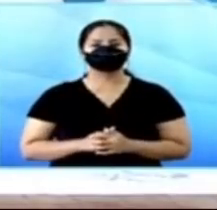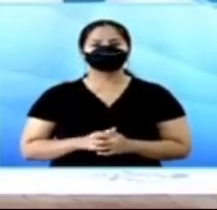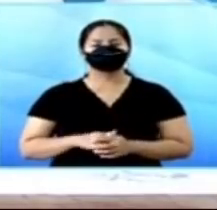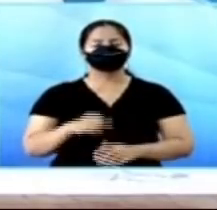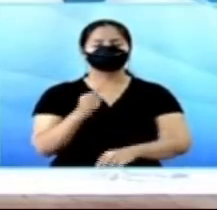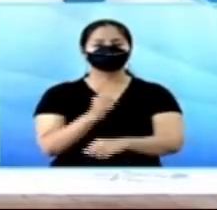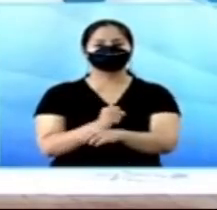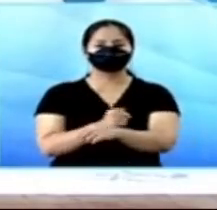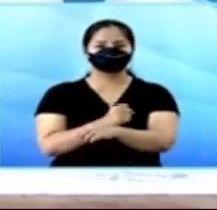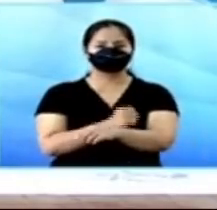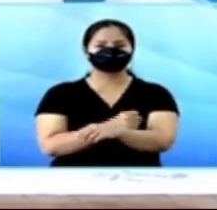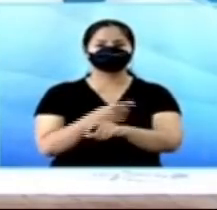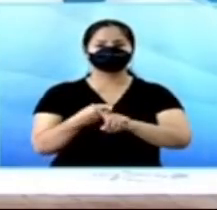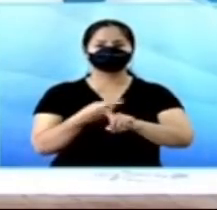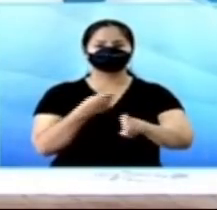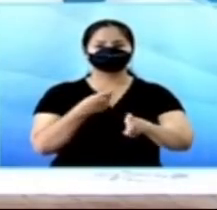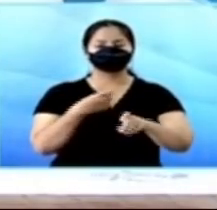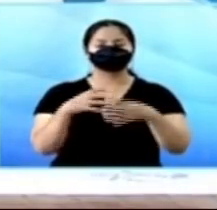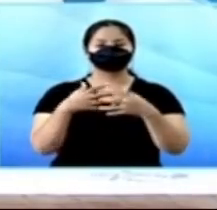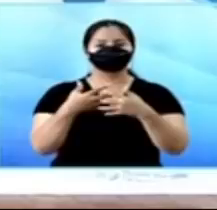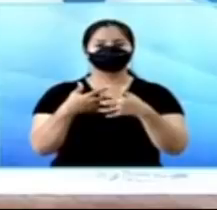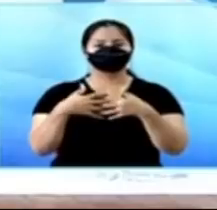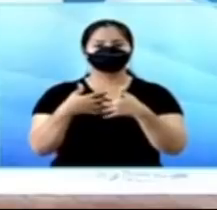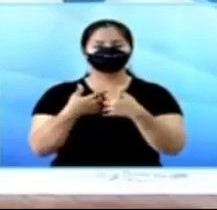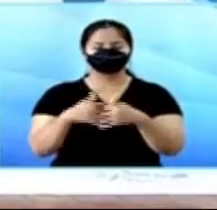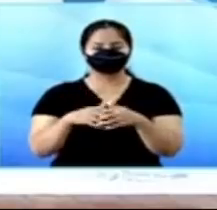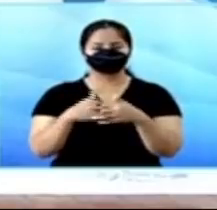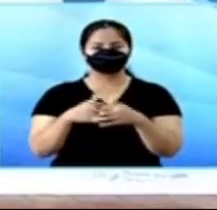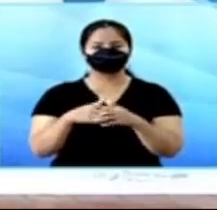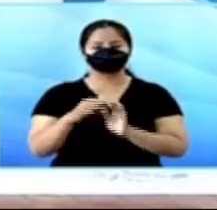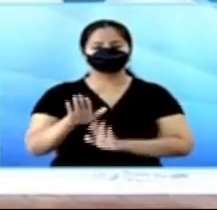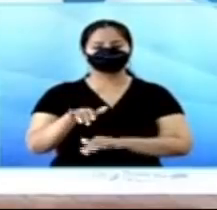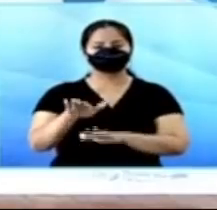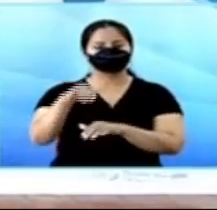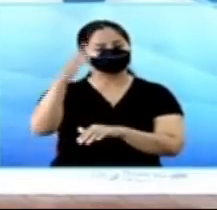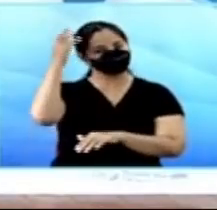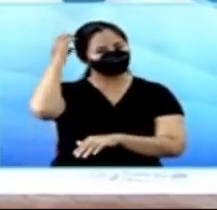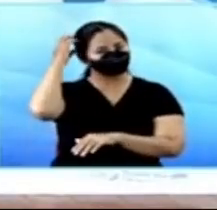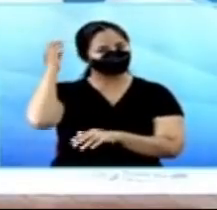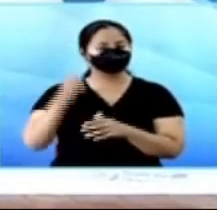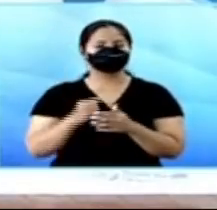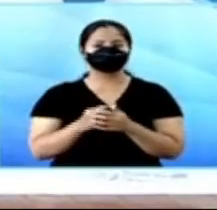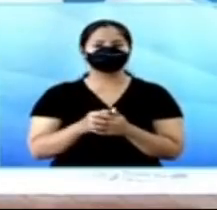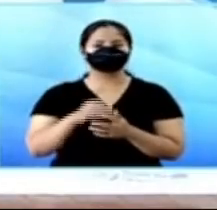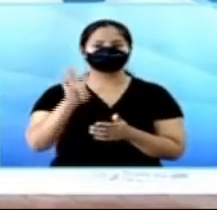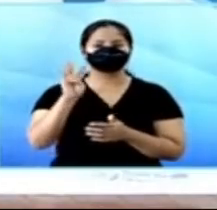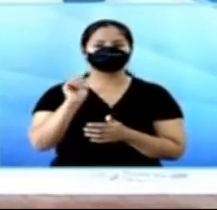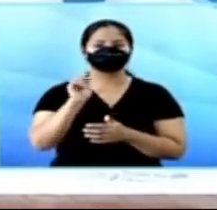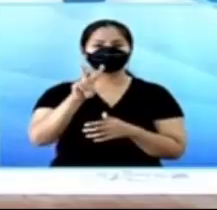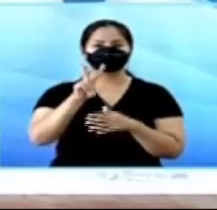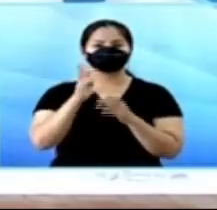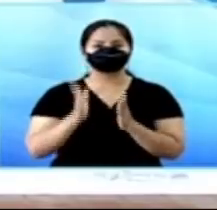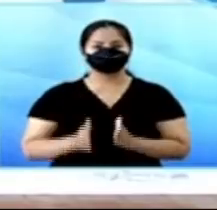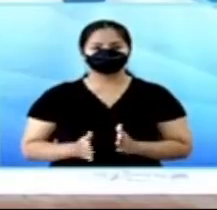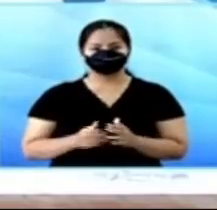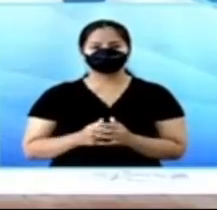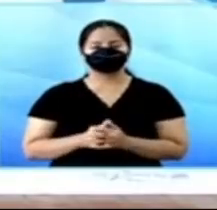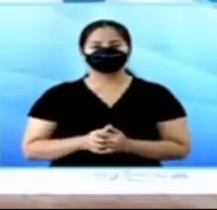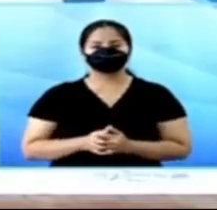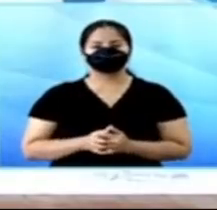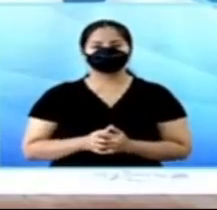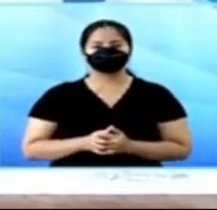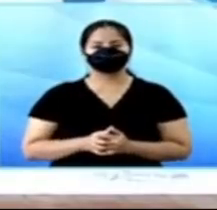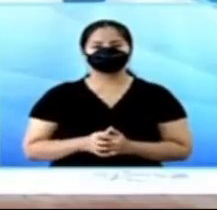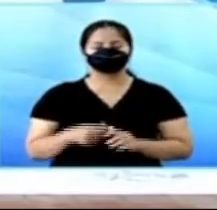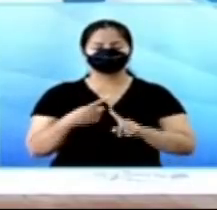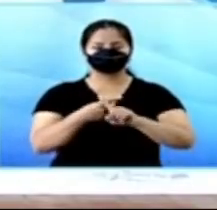านจากโรงงานอภิลาวเนาะจำนวน42คนและการ